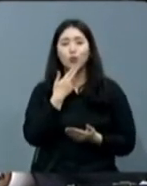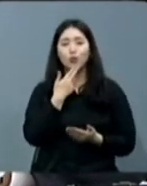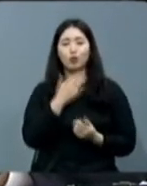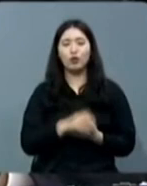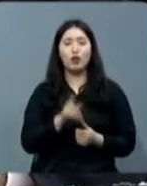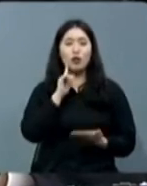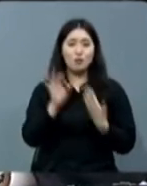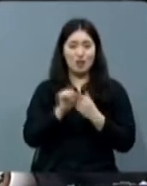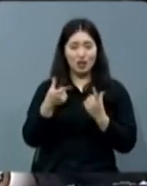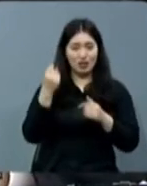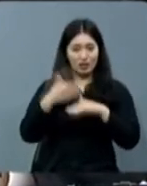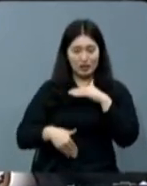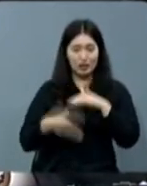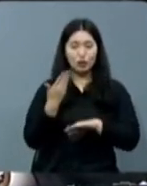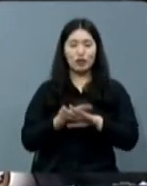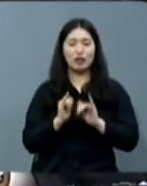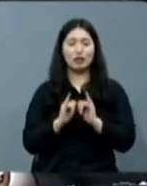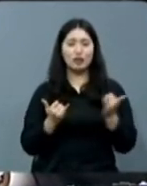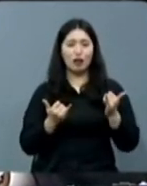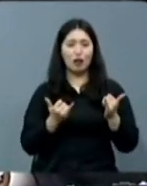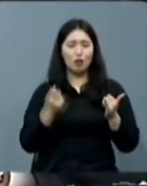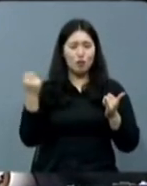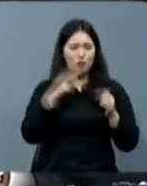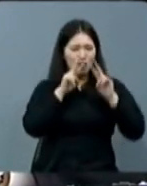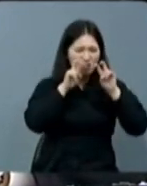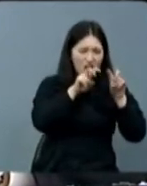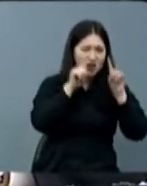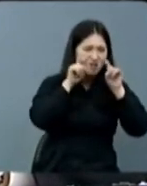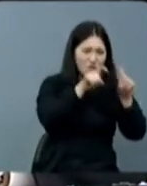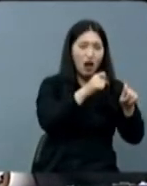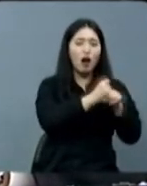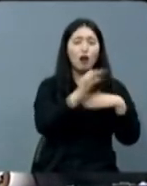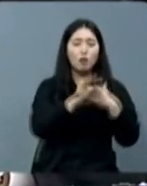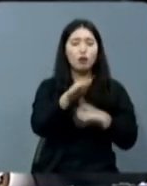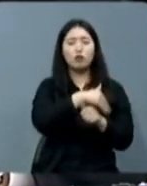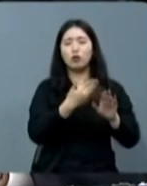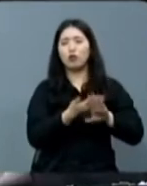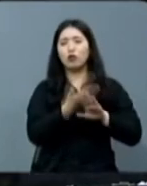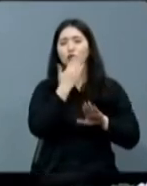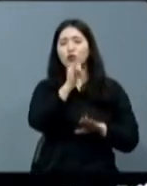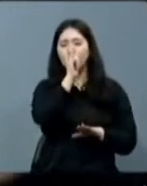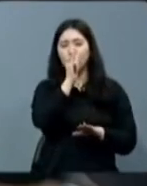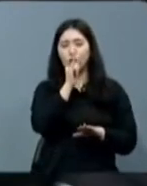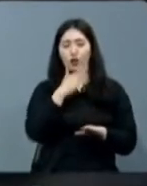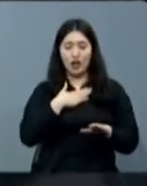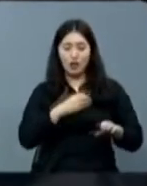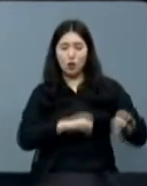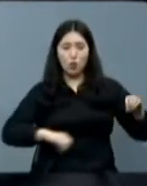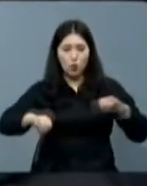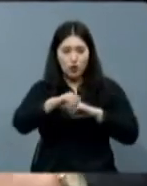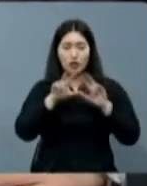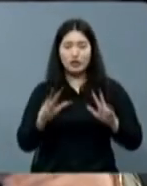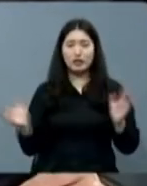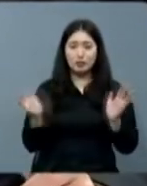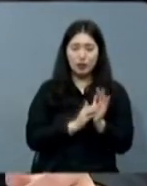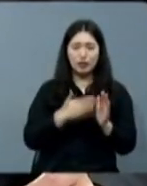만약에 그런 식으로 다른 사람들을 턴다 그러면 또 상황이 달라질 수 있고 저는 오히려 지금까지 이렇게